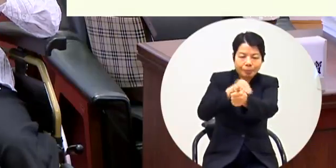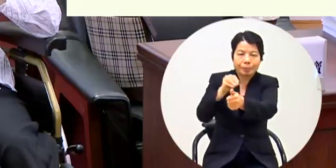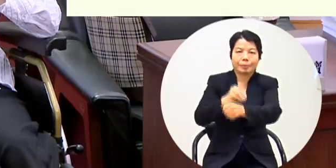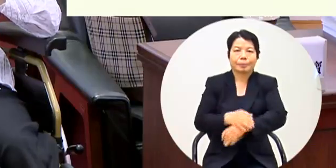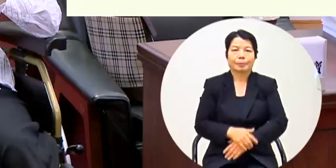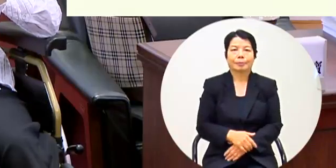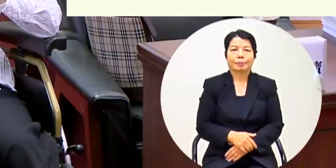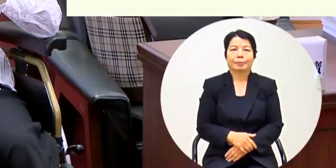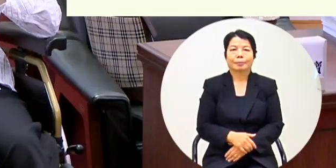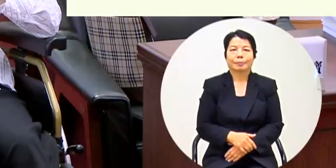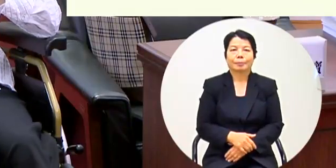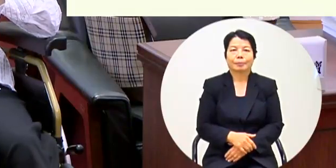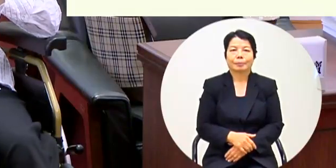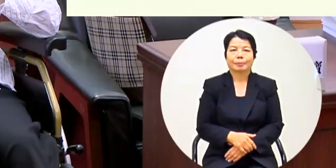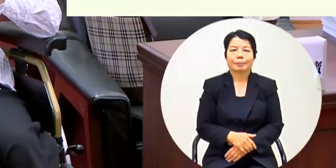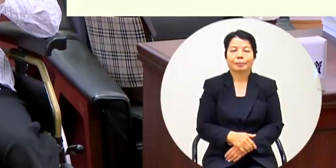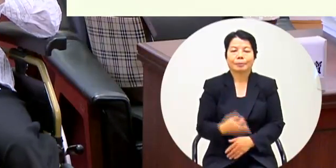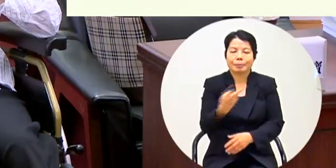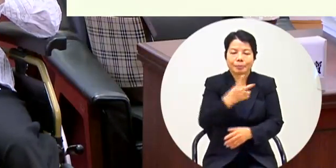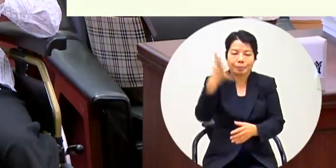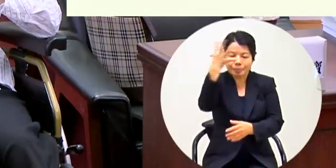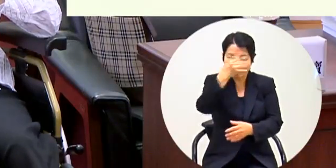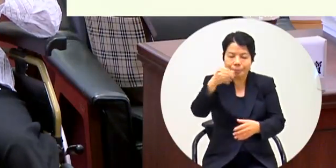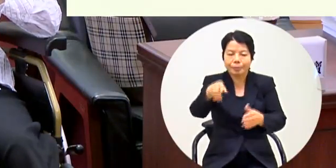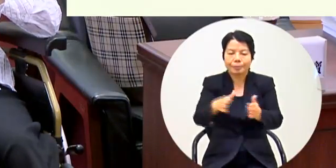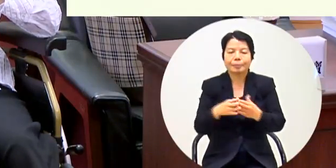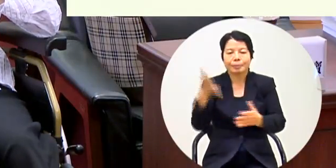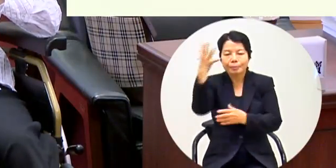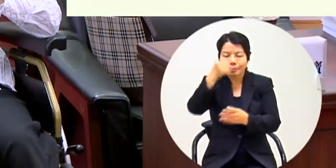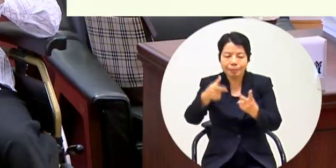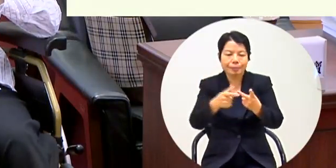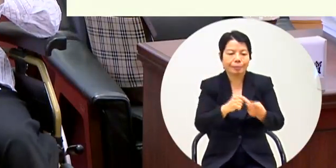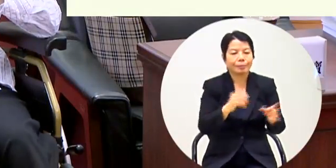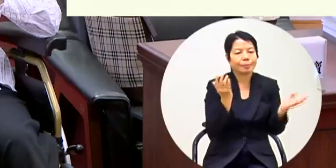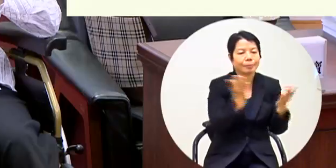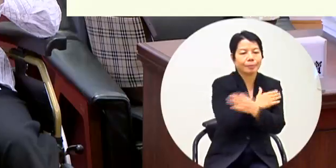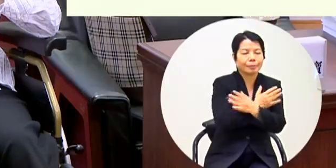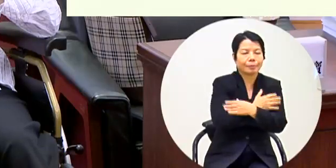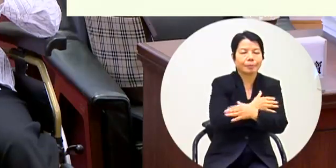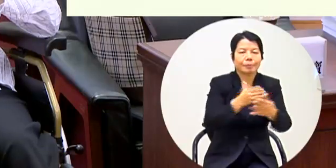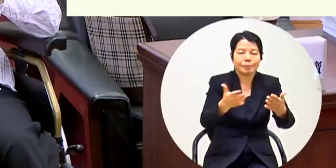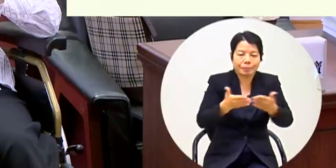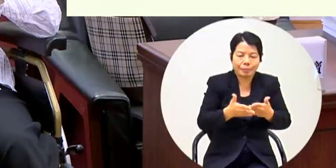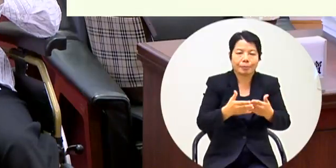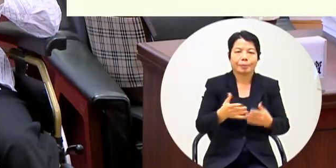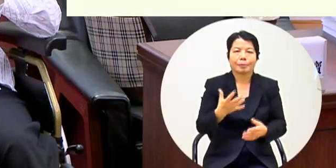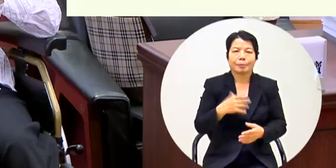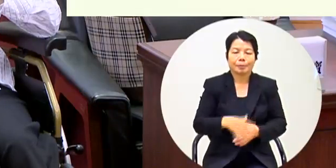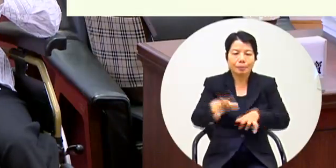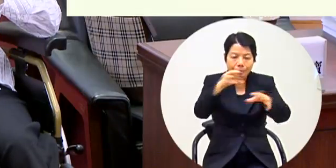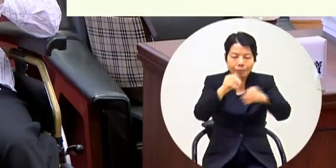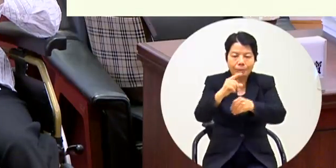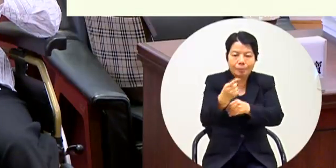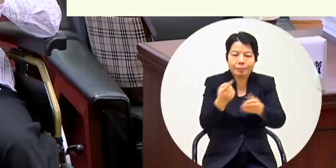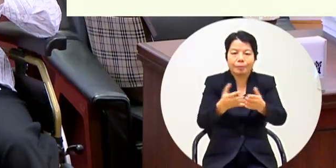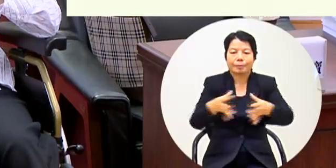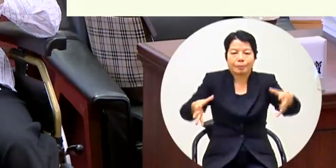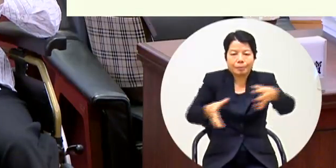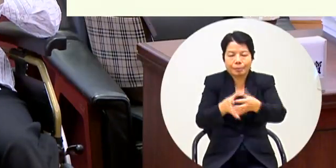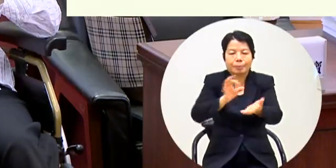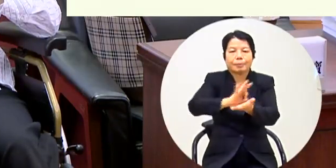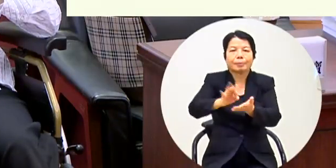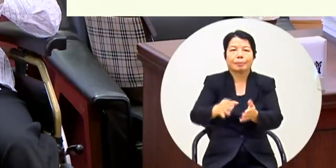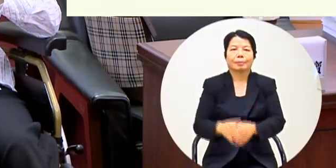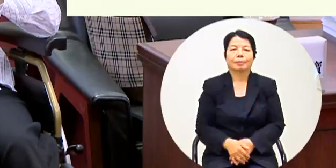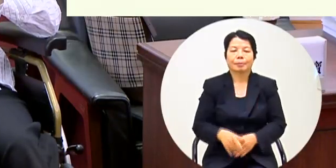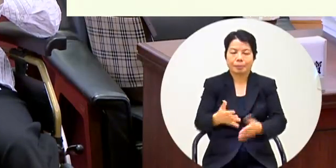是老吾老以及人之老，幼吾幼以及人之幼里头，把资源整合，然后把功能发挥到最大，也